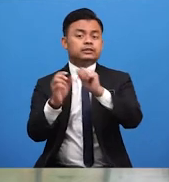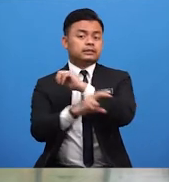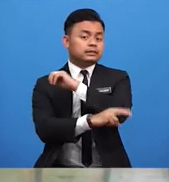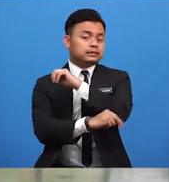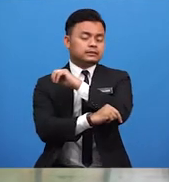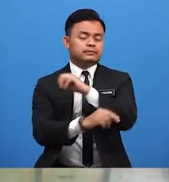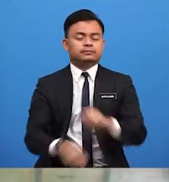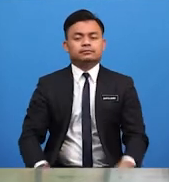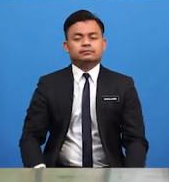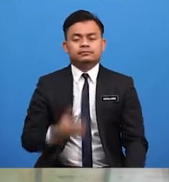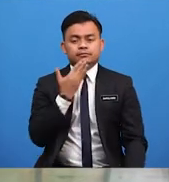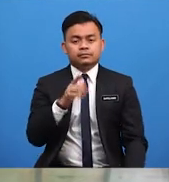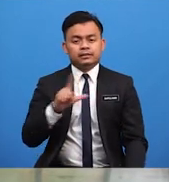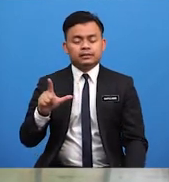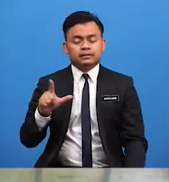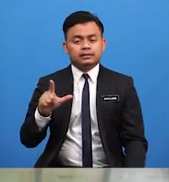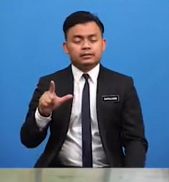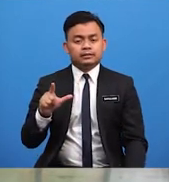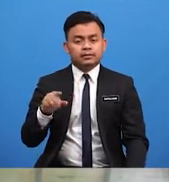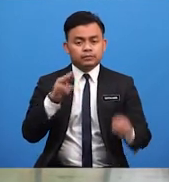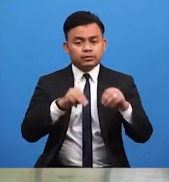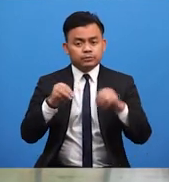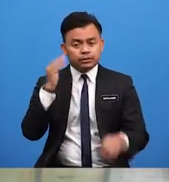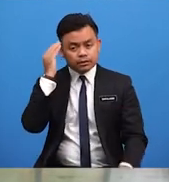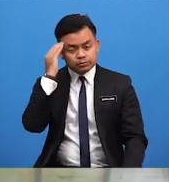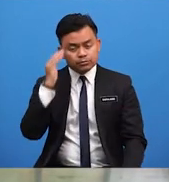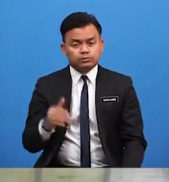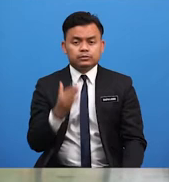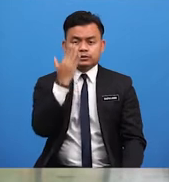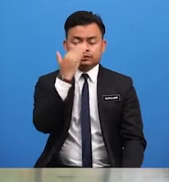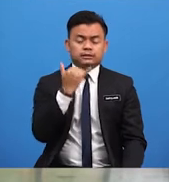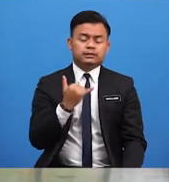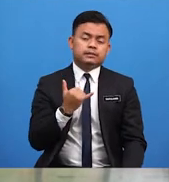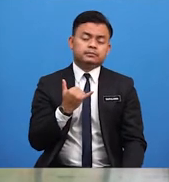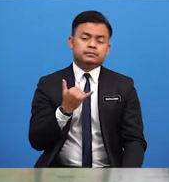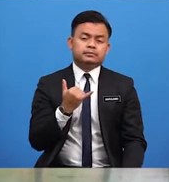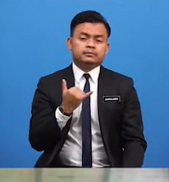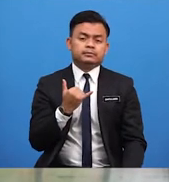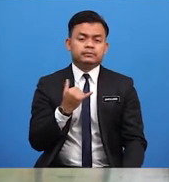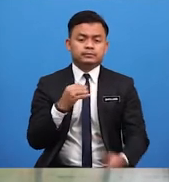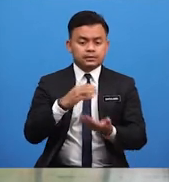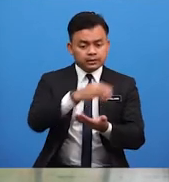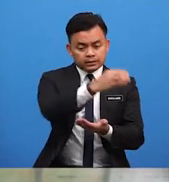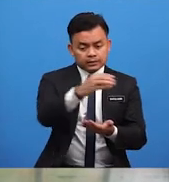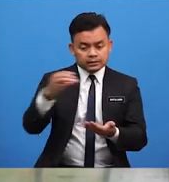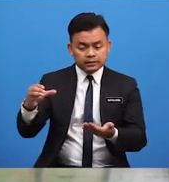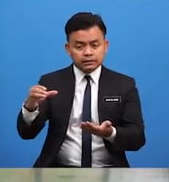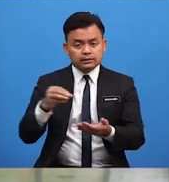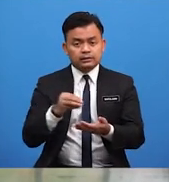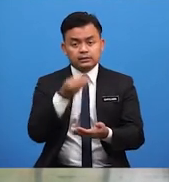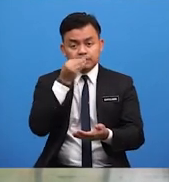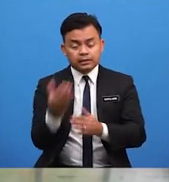Baiklah, adakah murid-murid tahu mengapakah hidangan sarapan pagi sangat penting